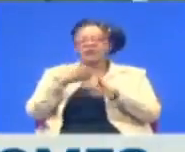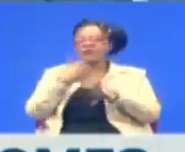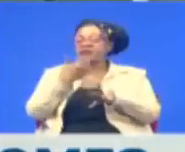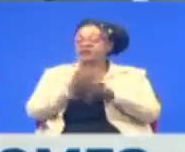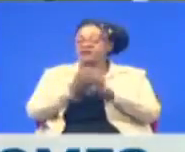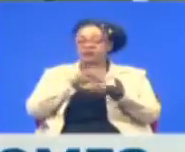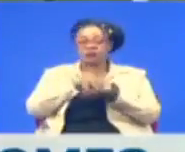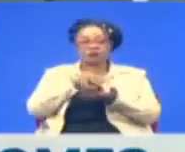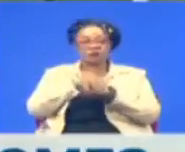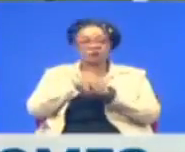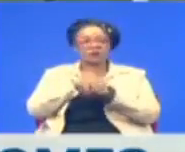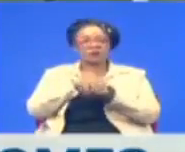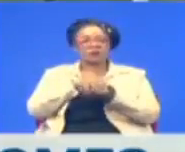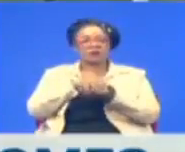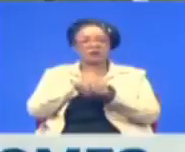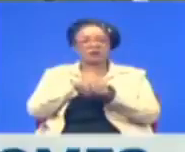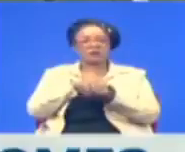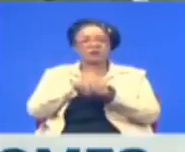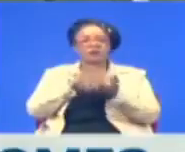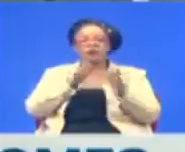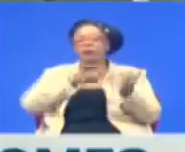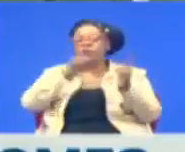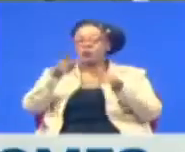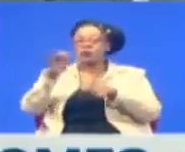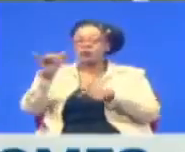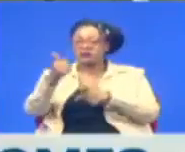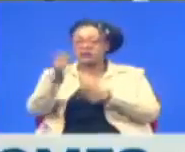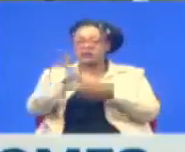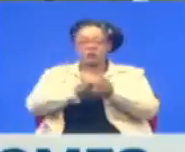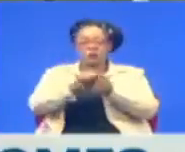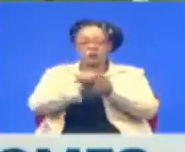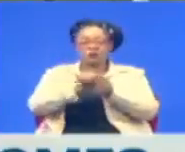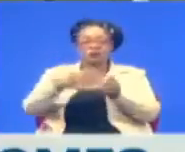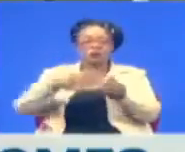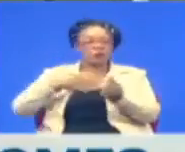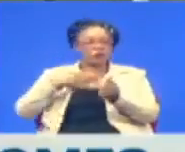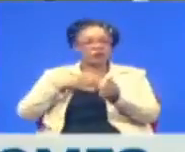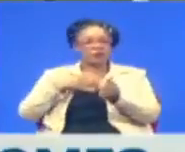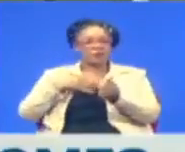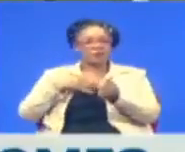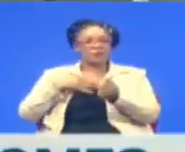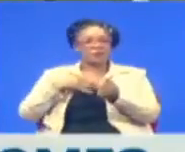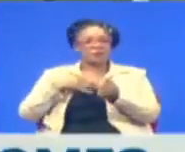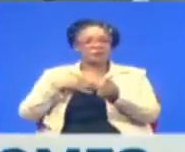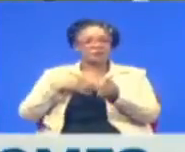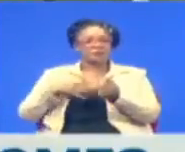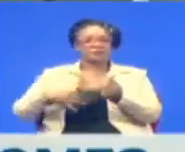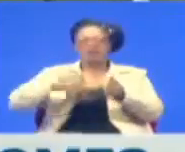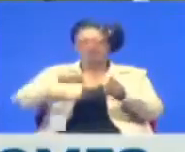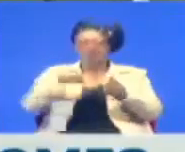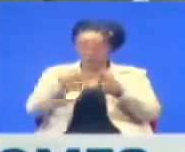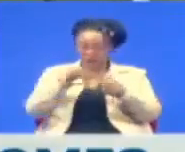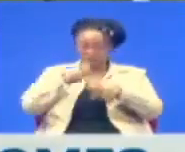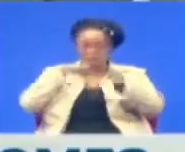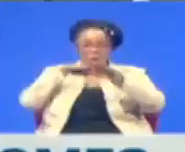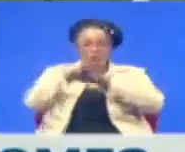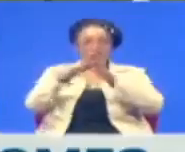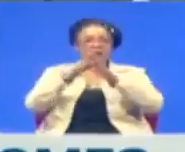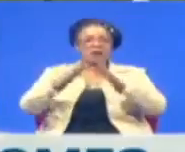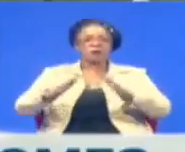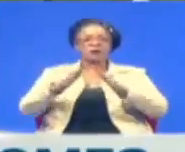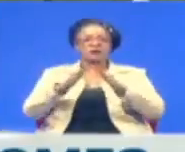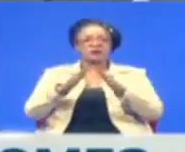situations. Sasa natoka hapo tunaenda Isili, unaenda kufulia mtu. Utaenda kwa nyumba mtu, mtu utaangalia